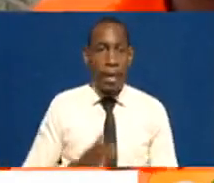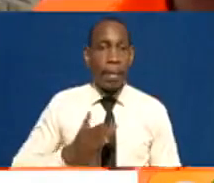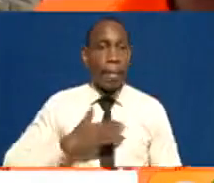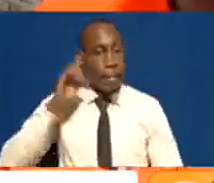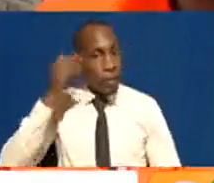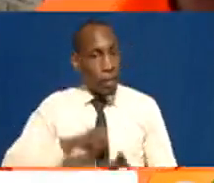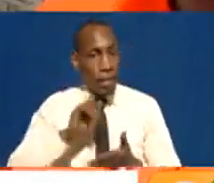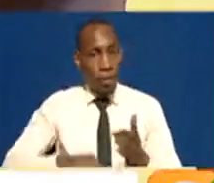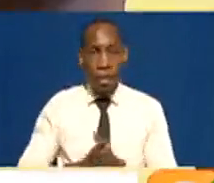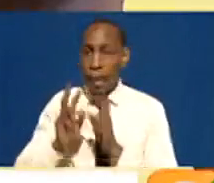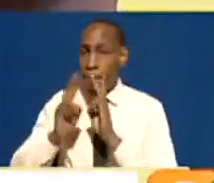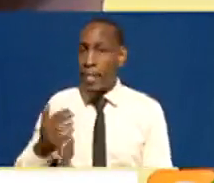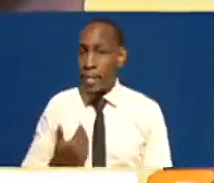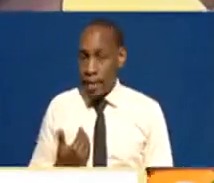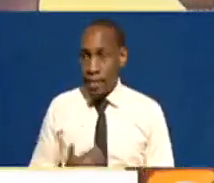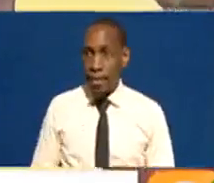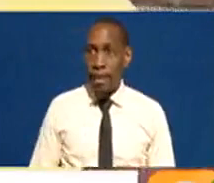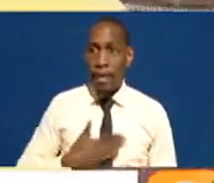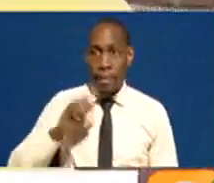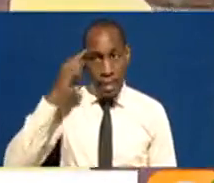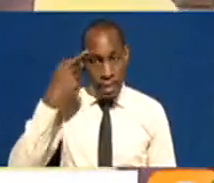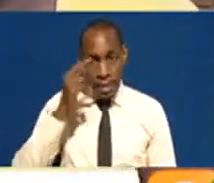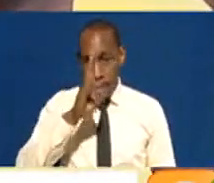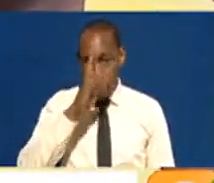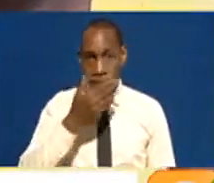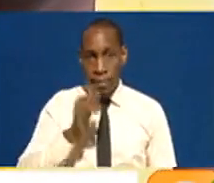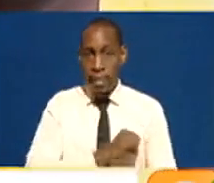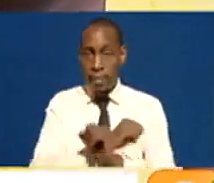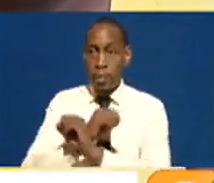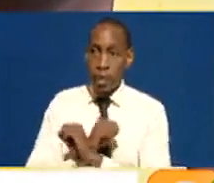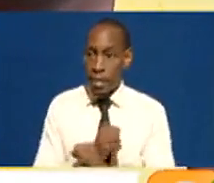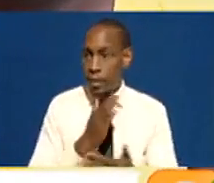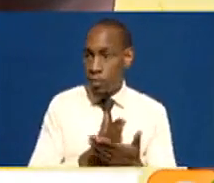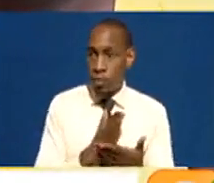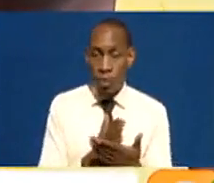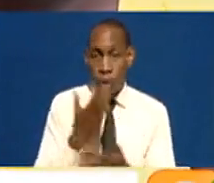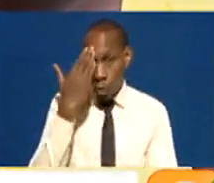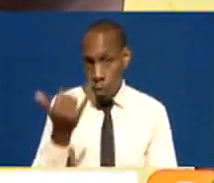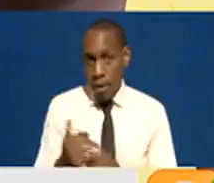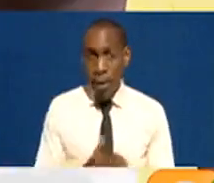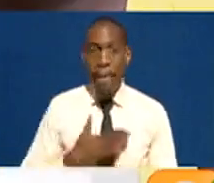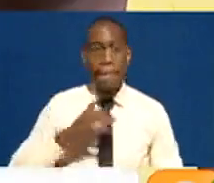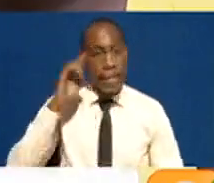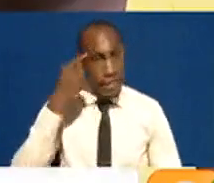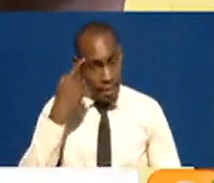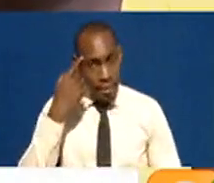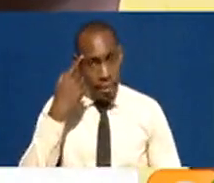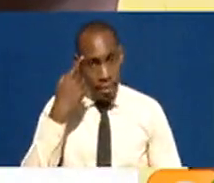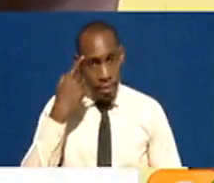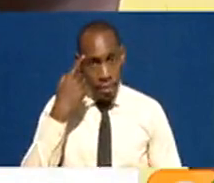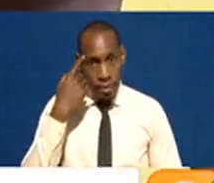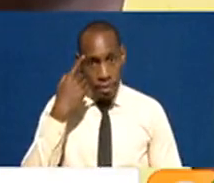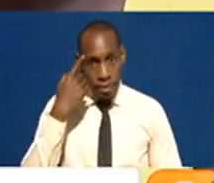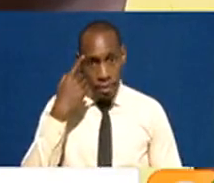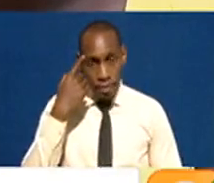nikifikiria naenda kutafuta amani. I think the authority needs to protect women, honestly, because I think if the authority pursued